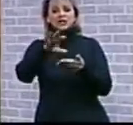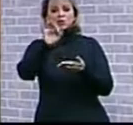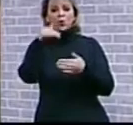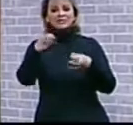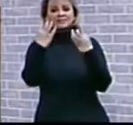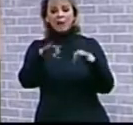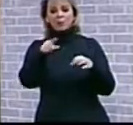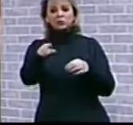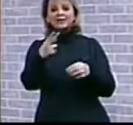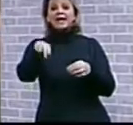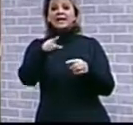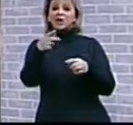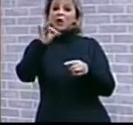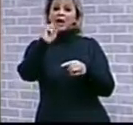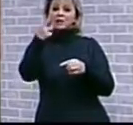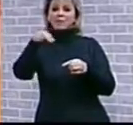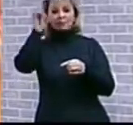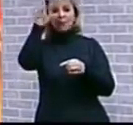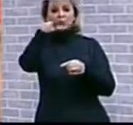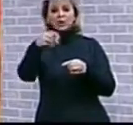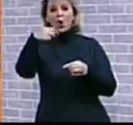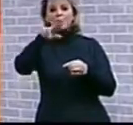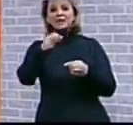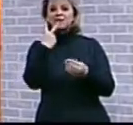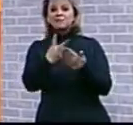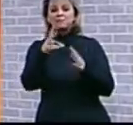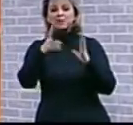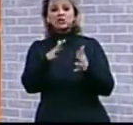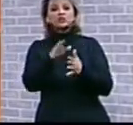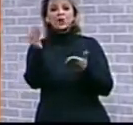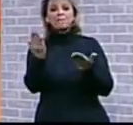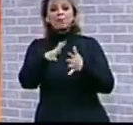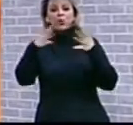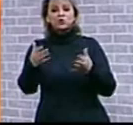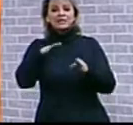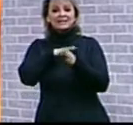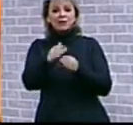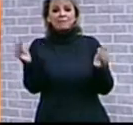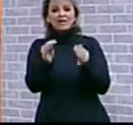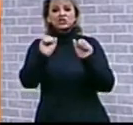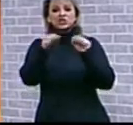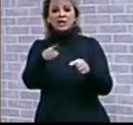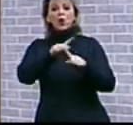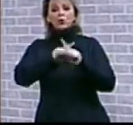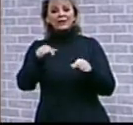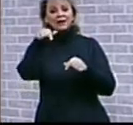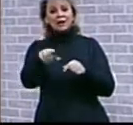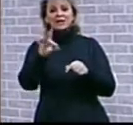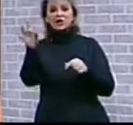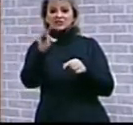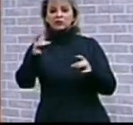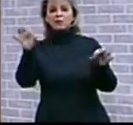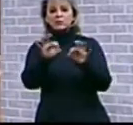от свободы. Партия «Кармен» – самая популярная в оперном мире. И чем больше исполнений, тем меньше шансов на уникальность. Для